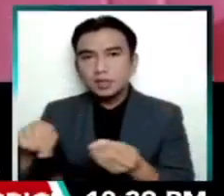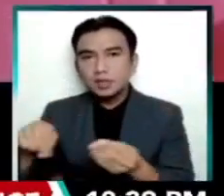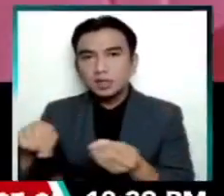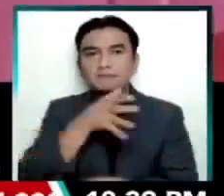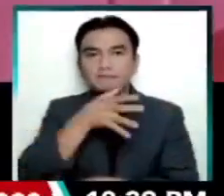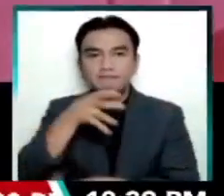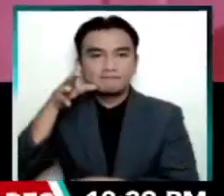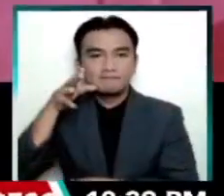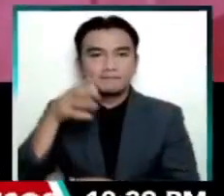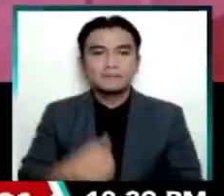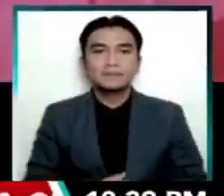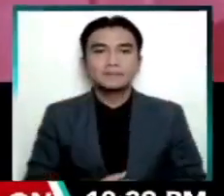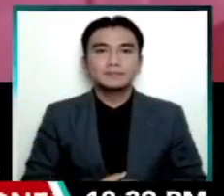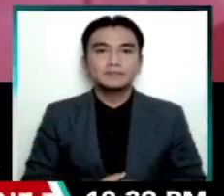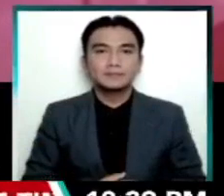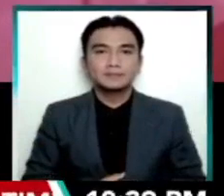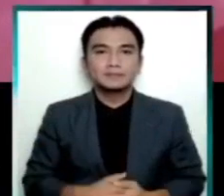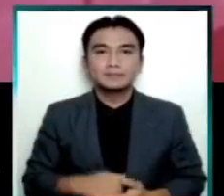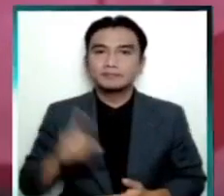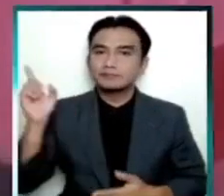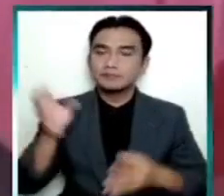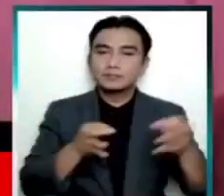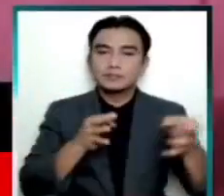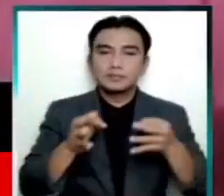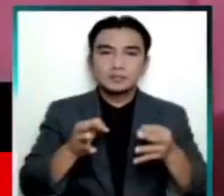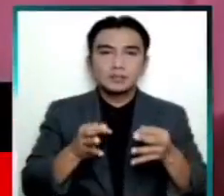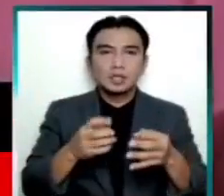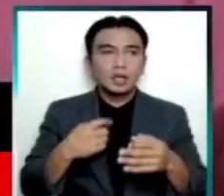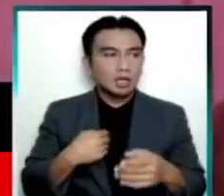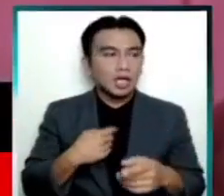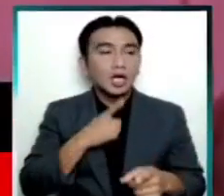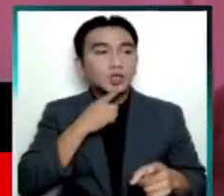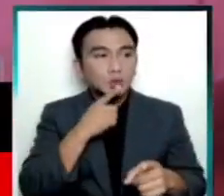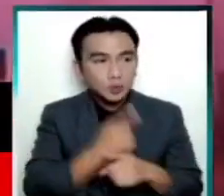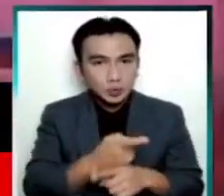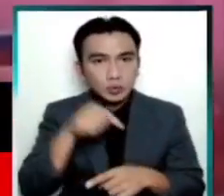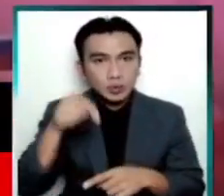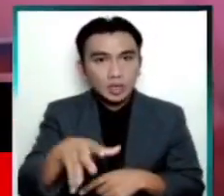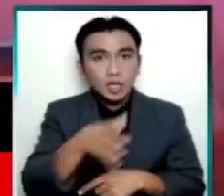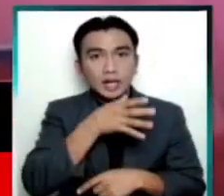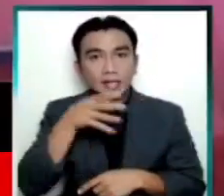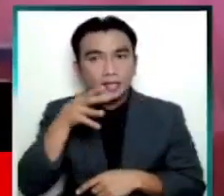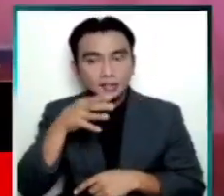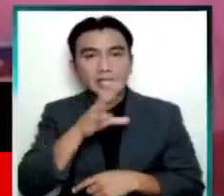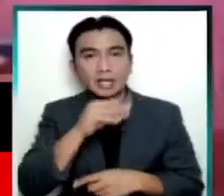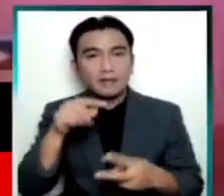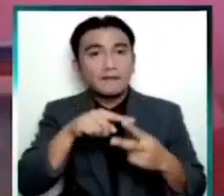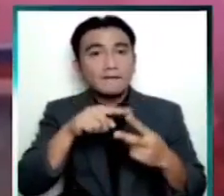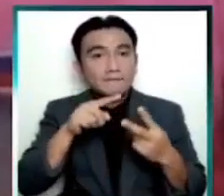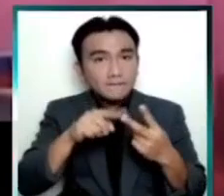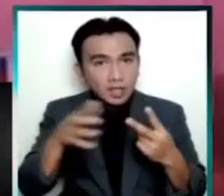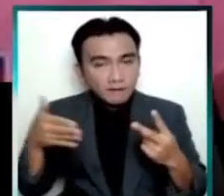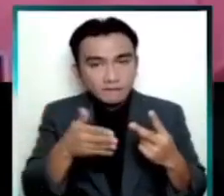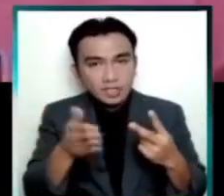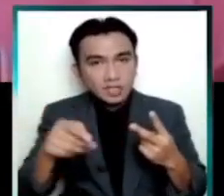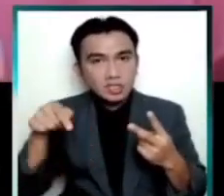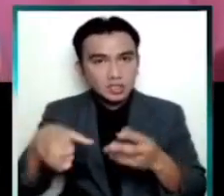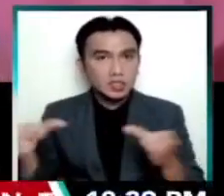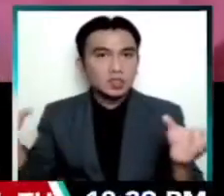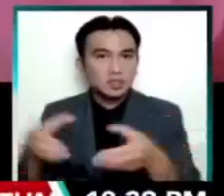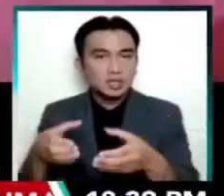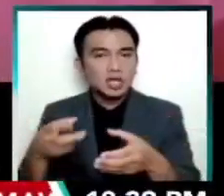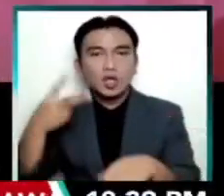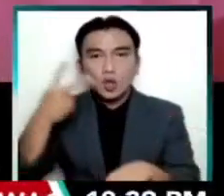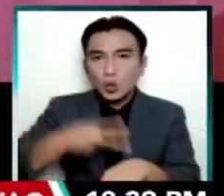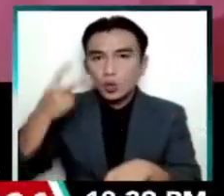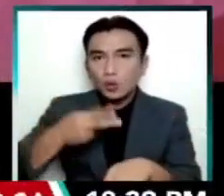We will make sure na ang ating agriculture and fishery sector ay talagang dodoble ng budget